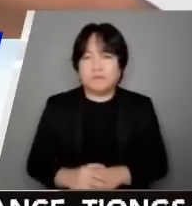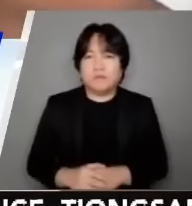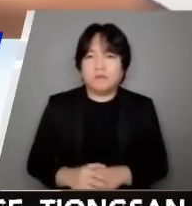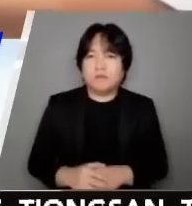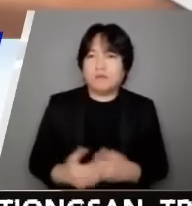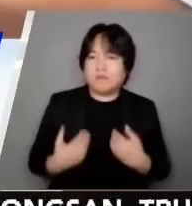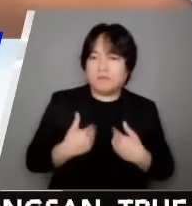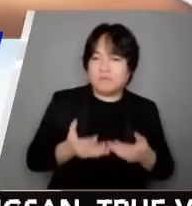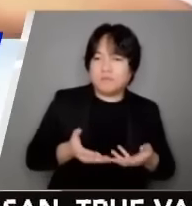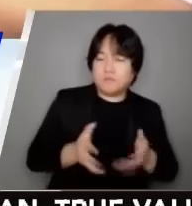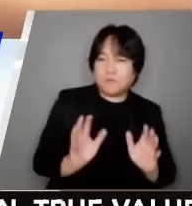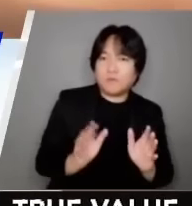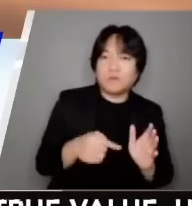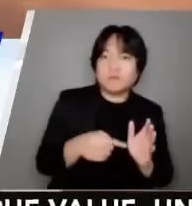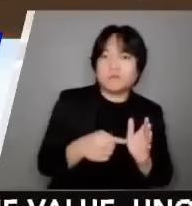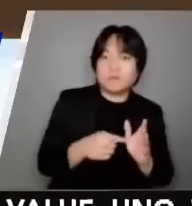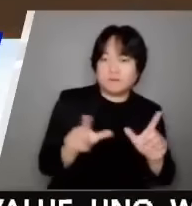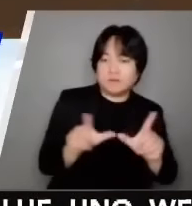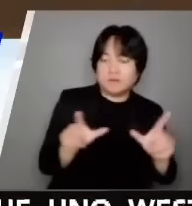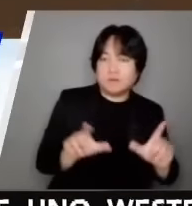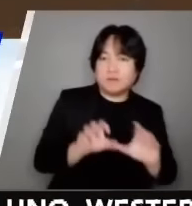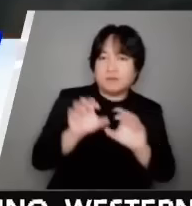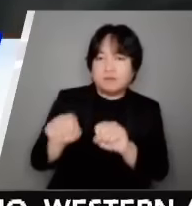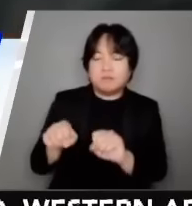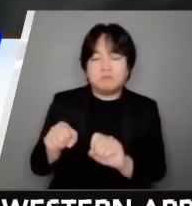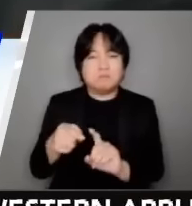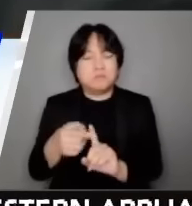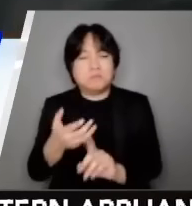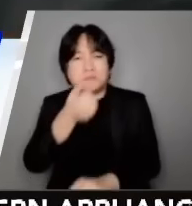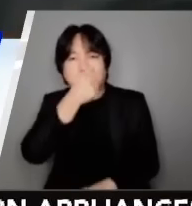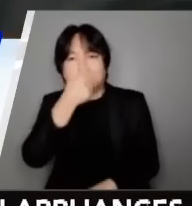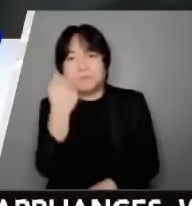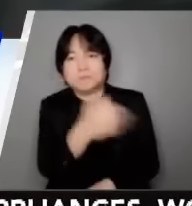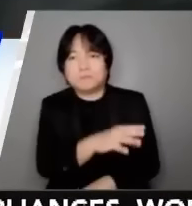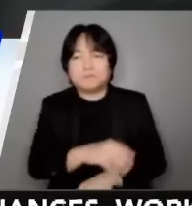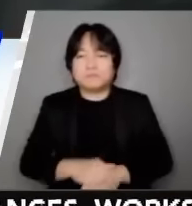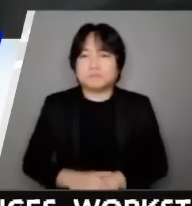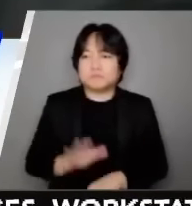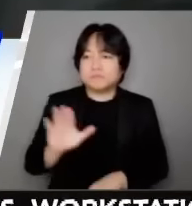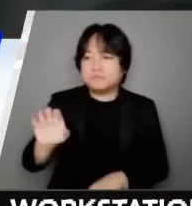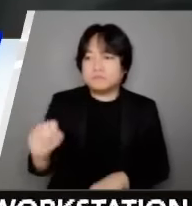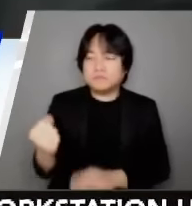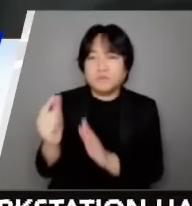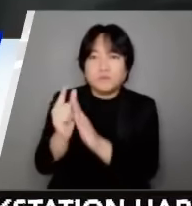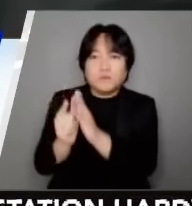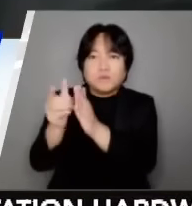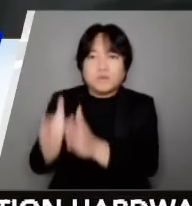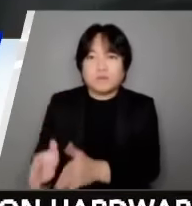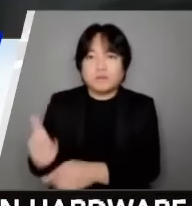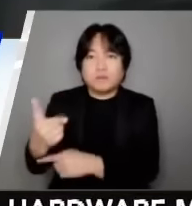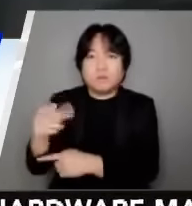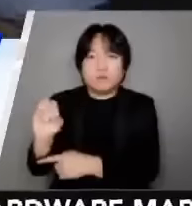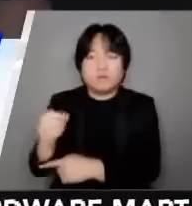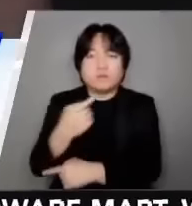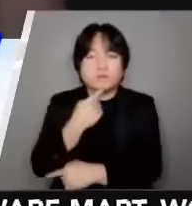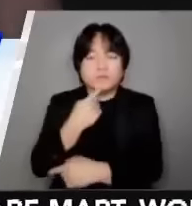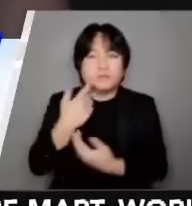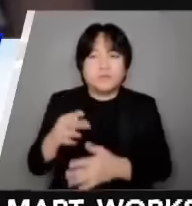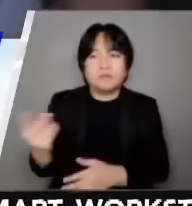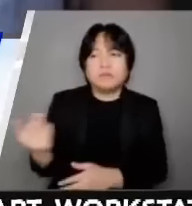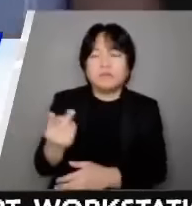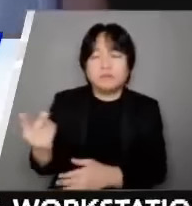ah Hindi ho ito pinapansin Sabi naman ng abogado ni go nakausap niya ang dating alkalde at tiniyak umano nitong nasa